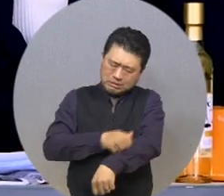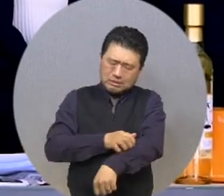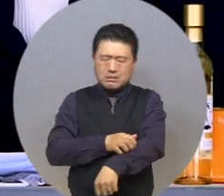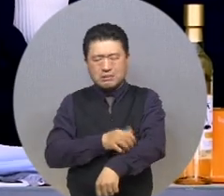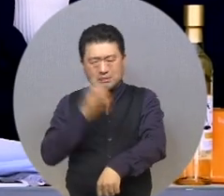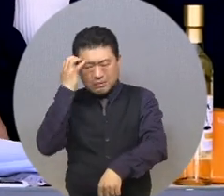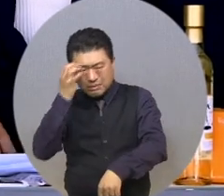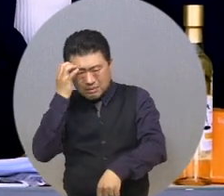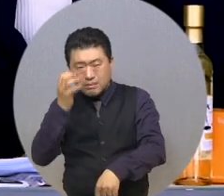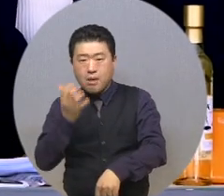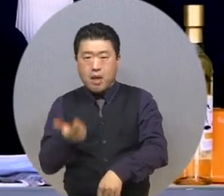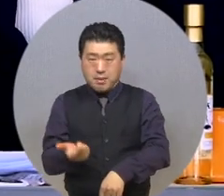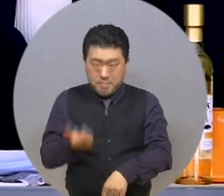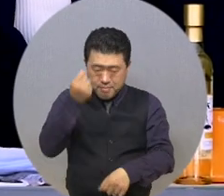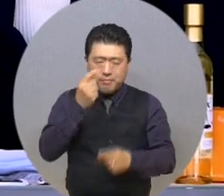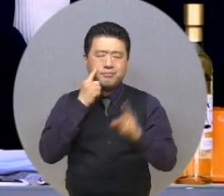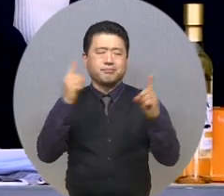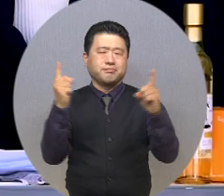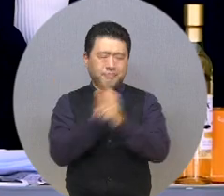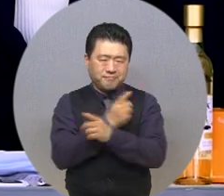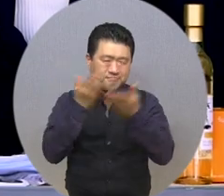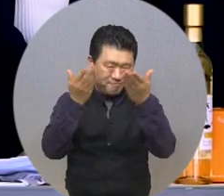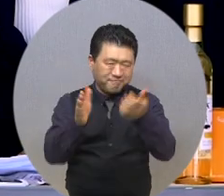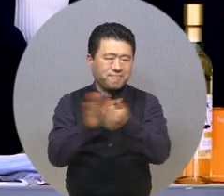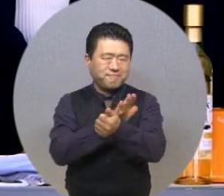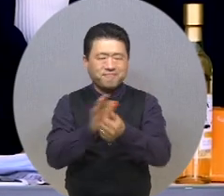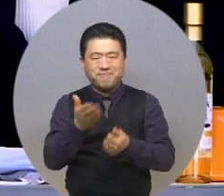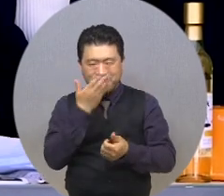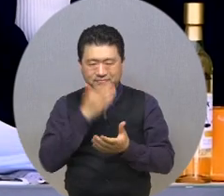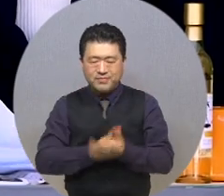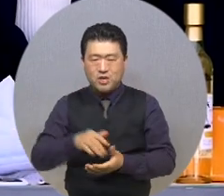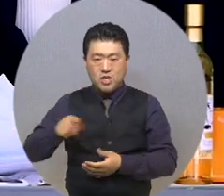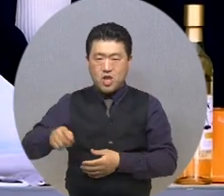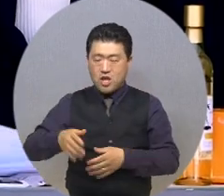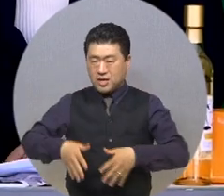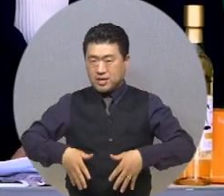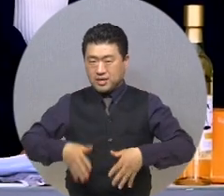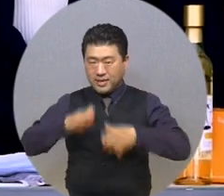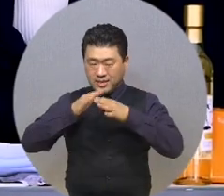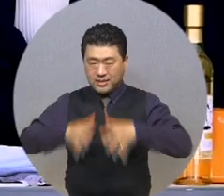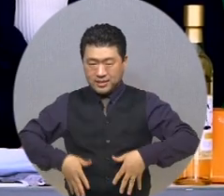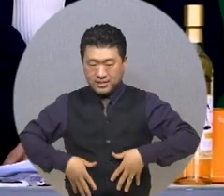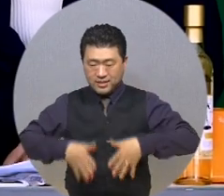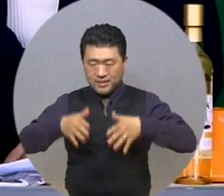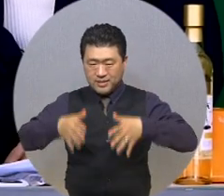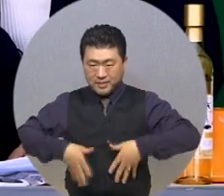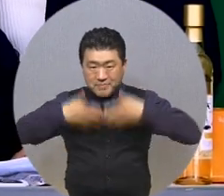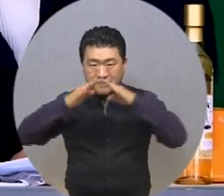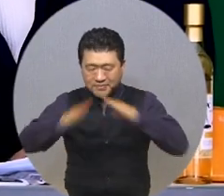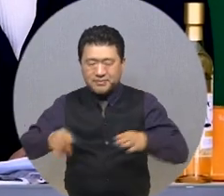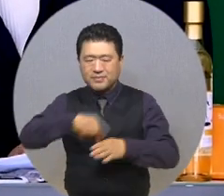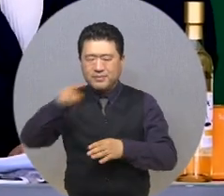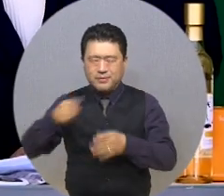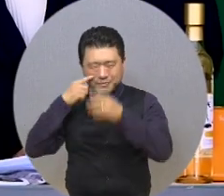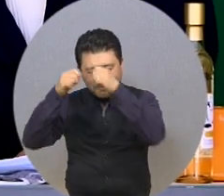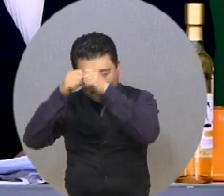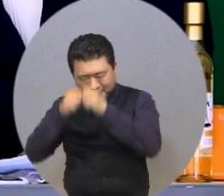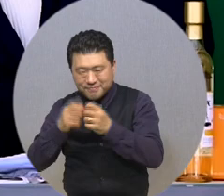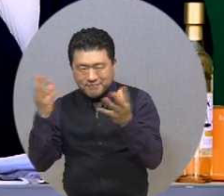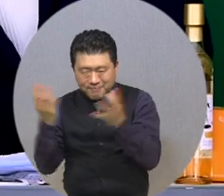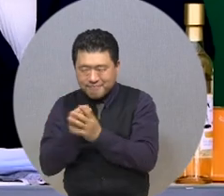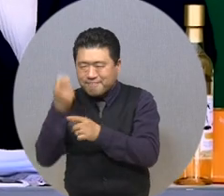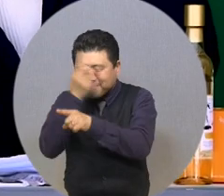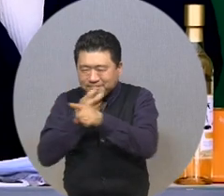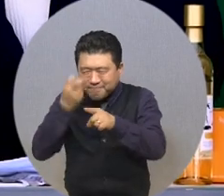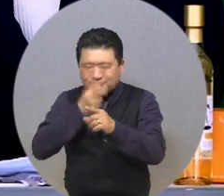있었다거나 이러면 바로 시정 조치에 들어갈 정도로 전라남도에서 전남도청에서 꼼꼼하게 이 품질을